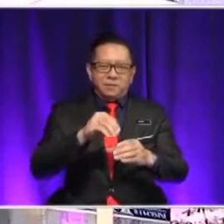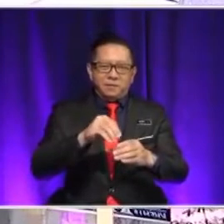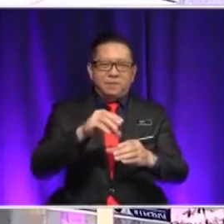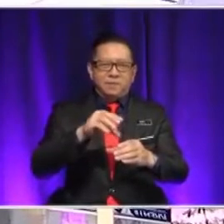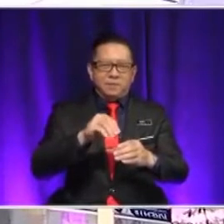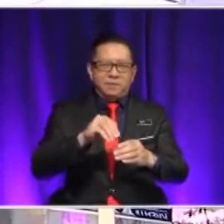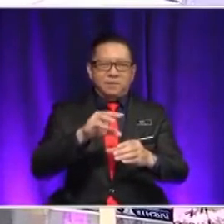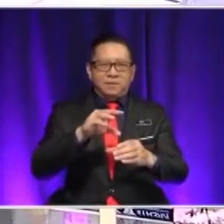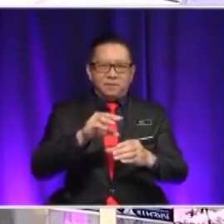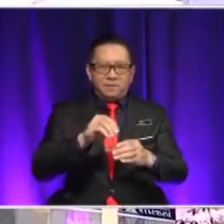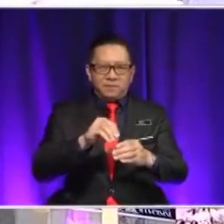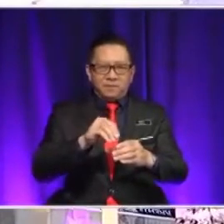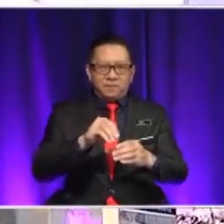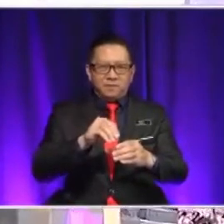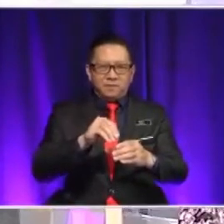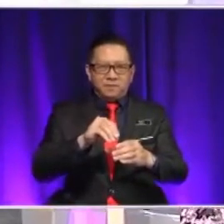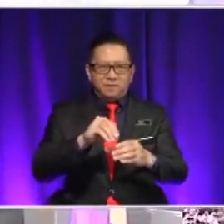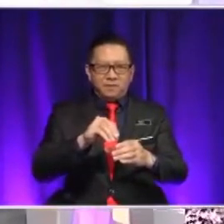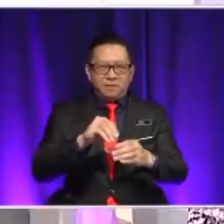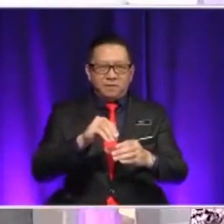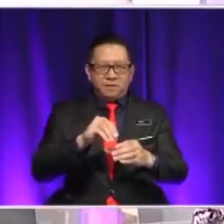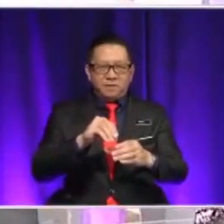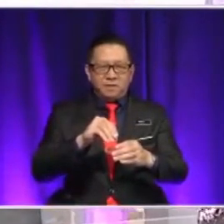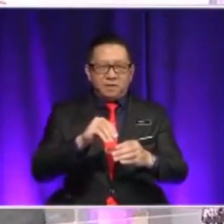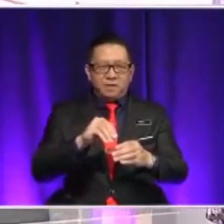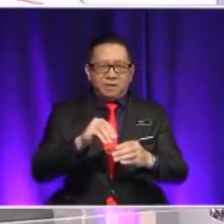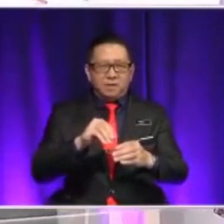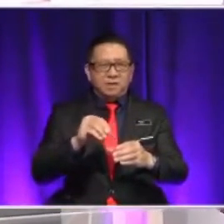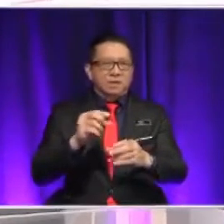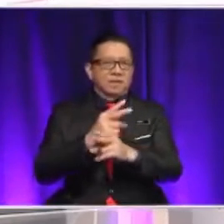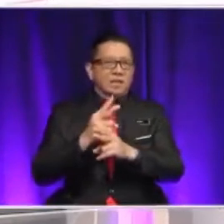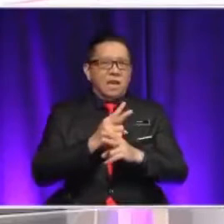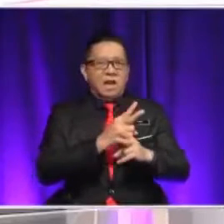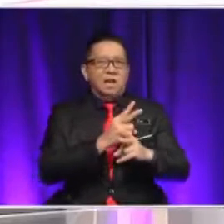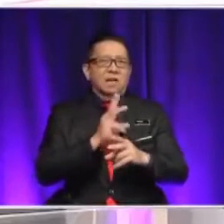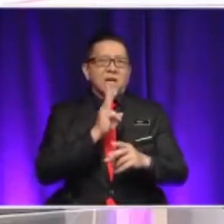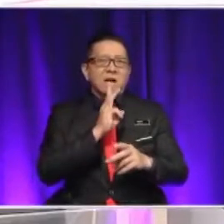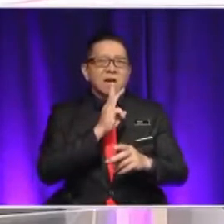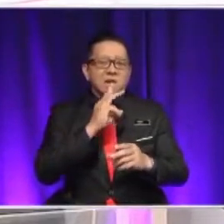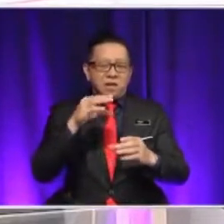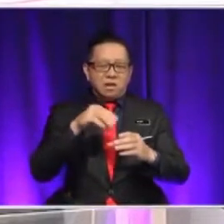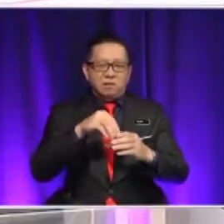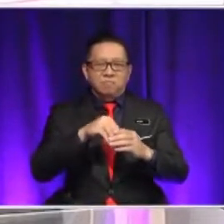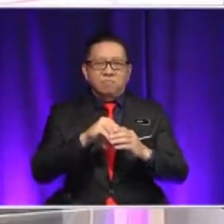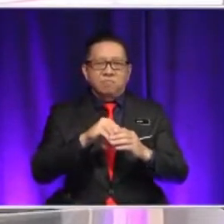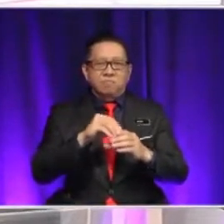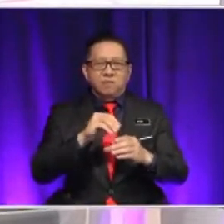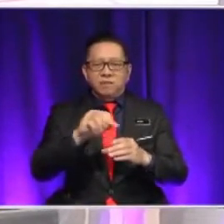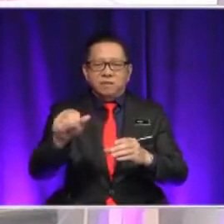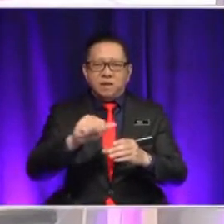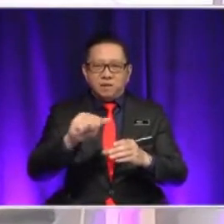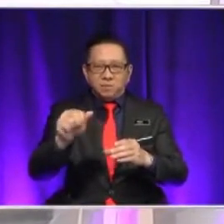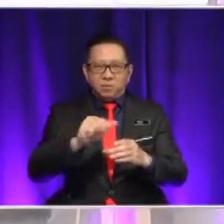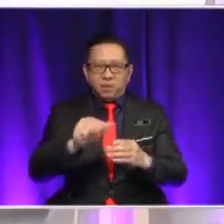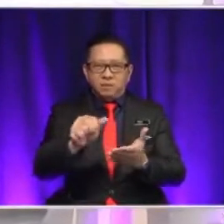dulu kau quantity kita Oke 10 kita sapukan ke